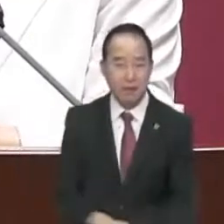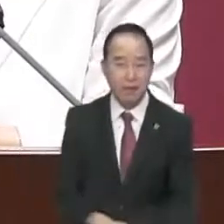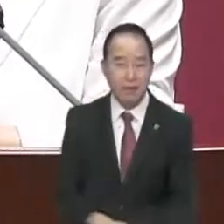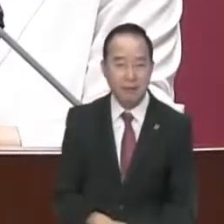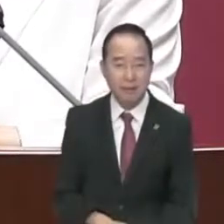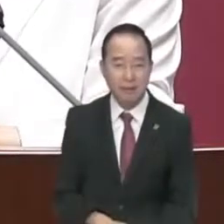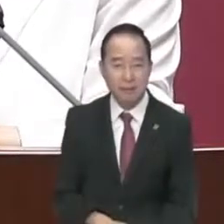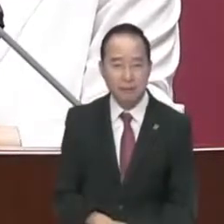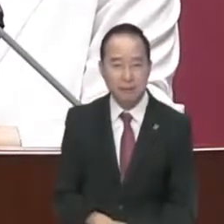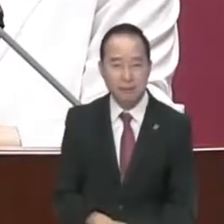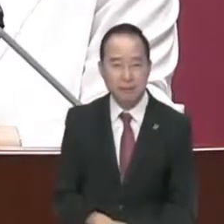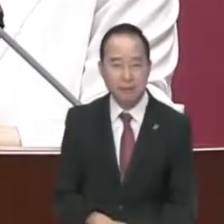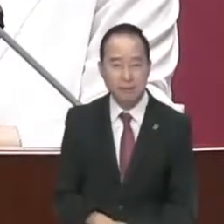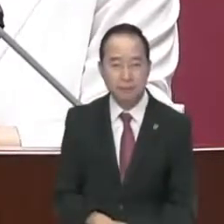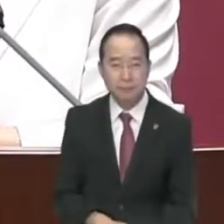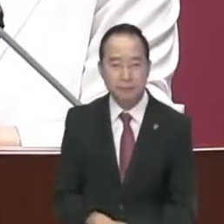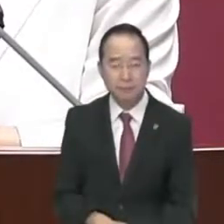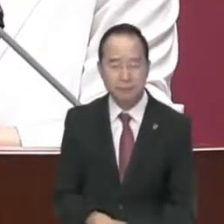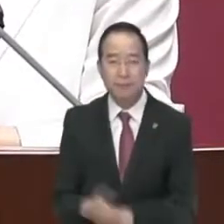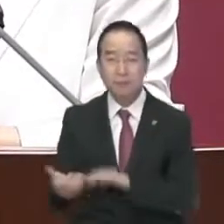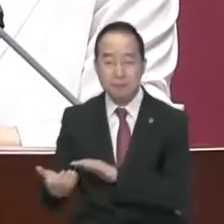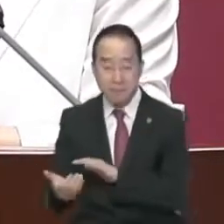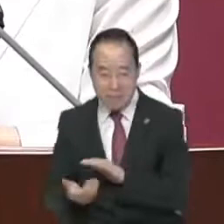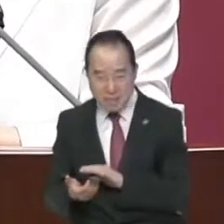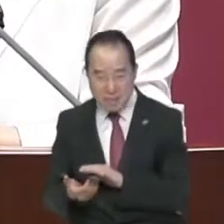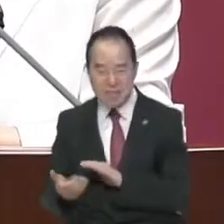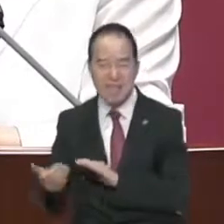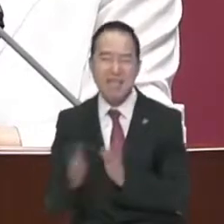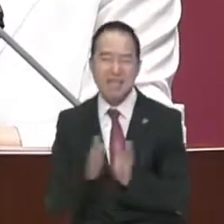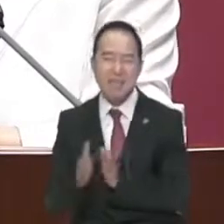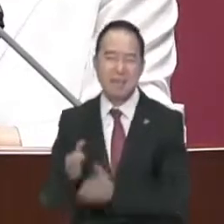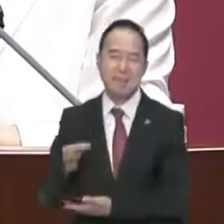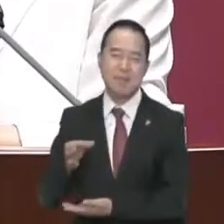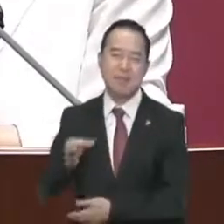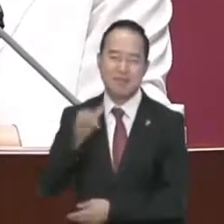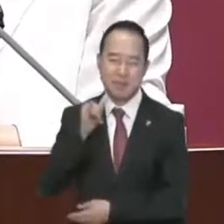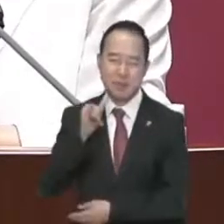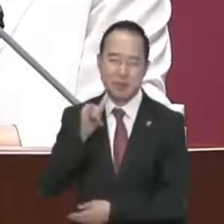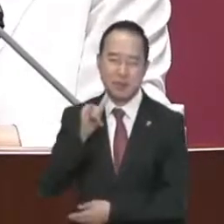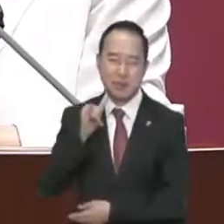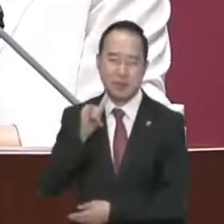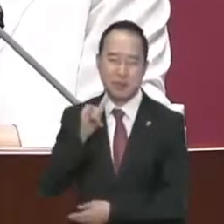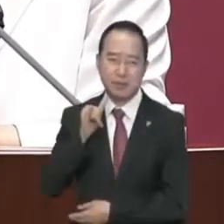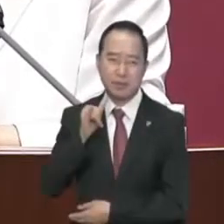이제 미리 예비비라는 게 있습니다. 예비비.